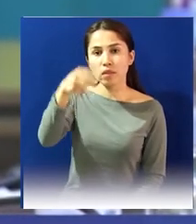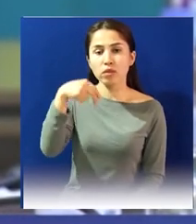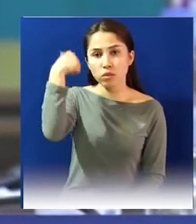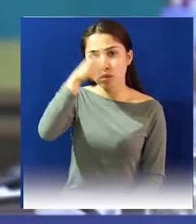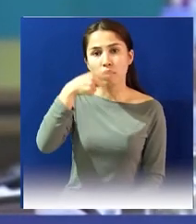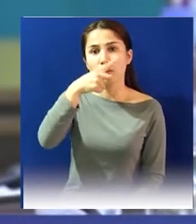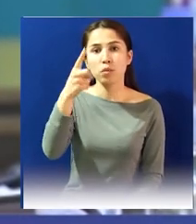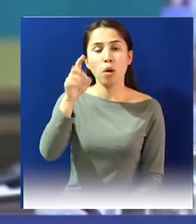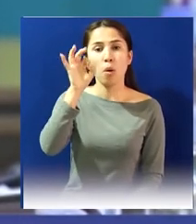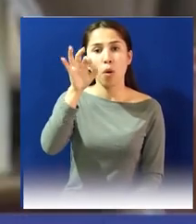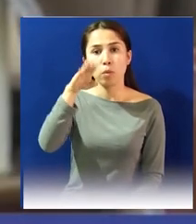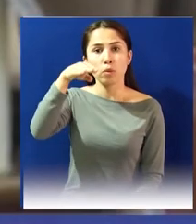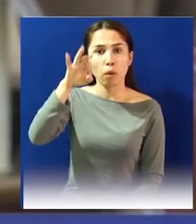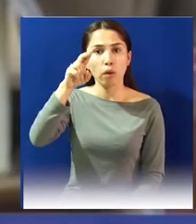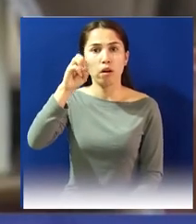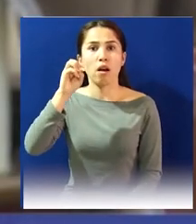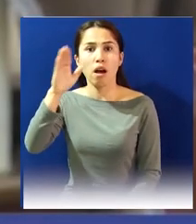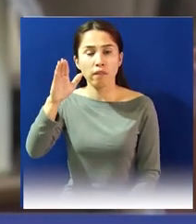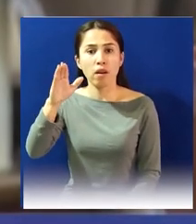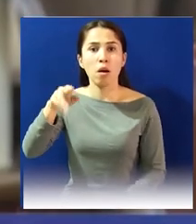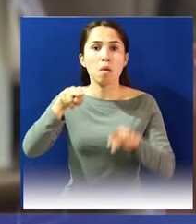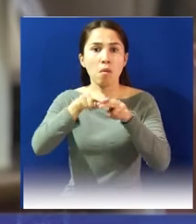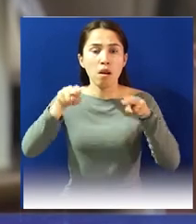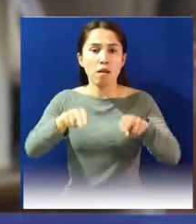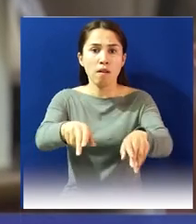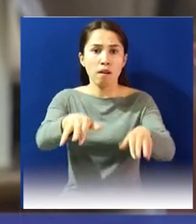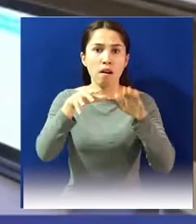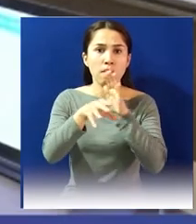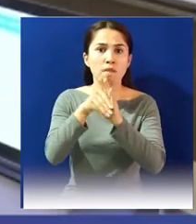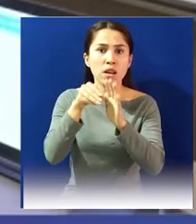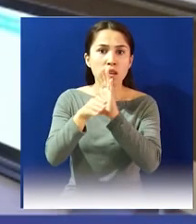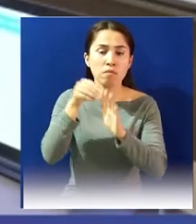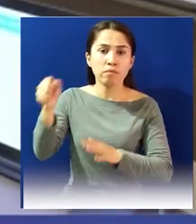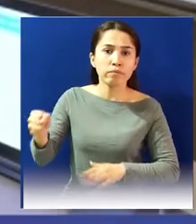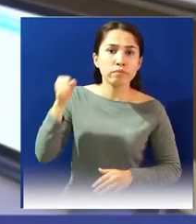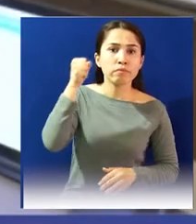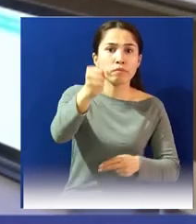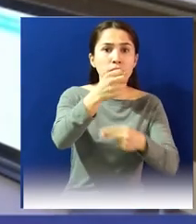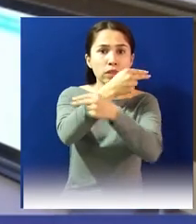жағдай жасауды, қоғамдық бақылауды күшейтуді, үкіметтік емес ұйымдарды тартуды тапсырды. Ұлдана Жұбай, Азат Байтемір, 7News.